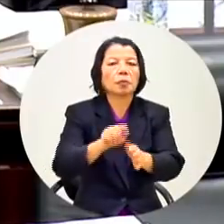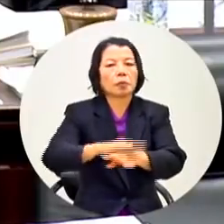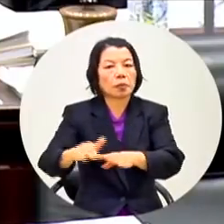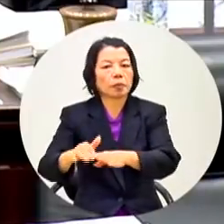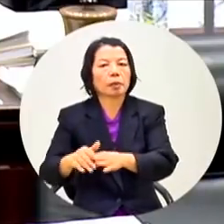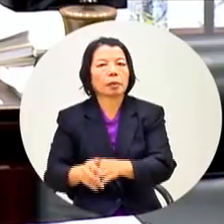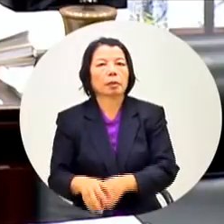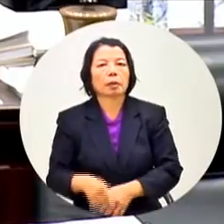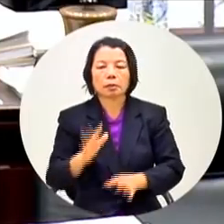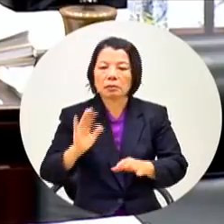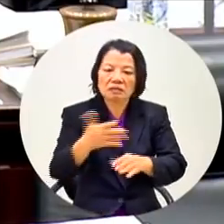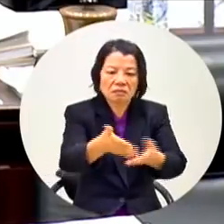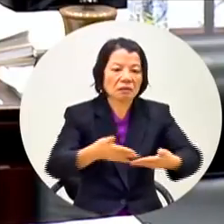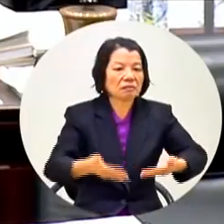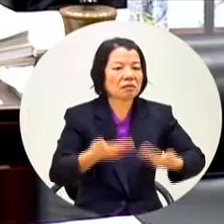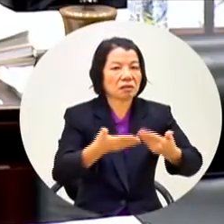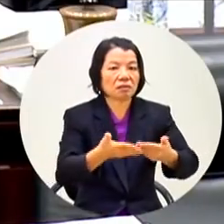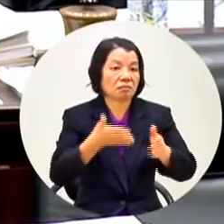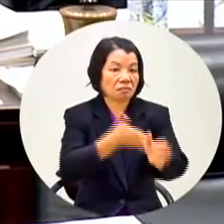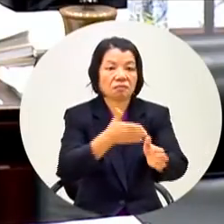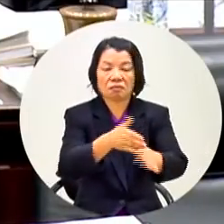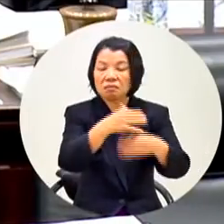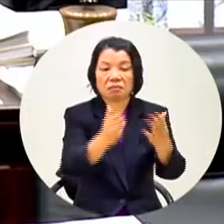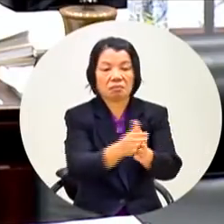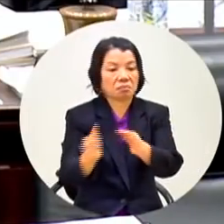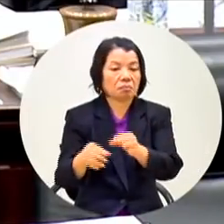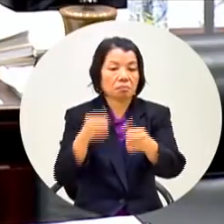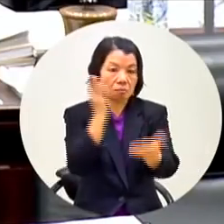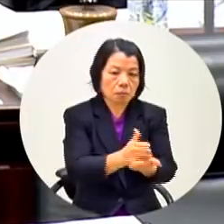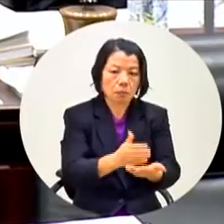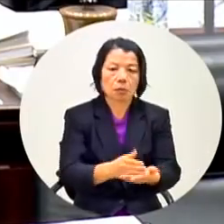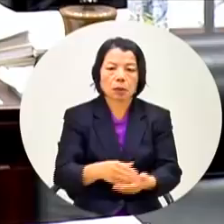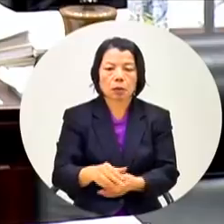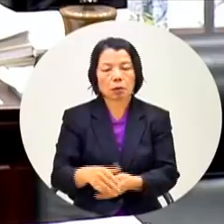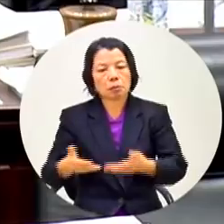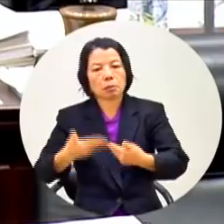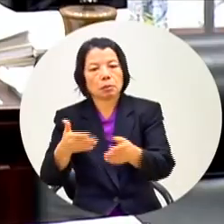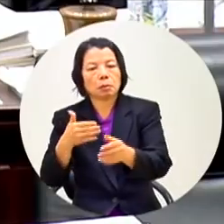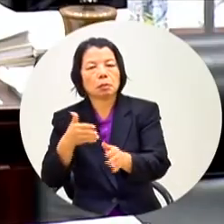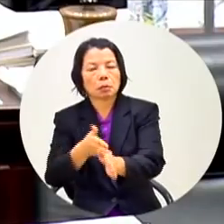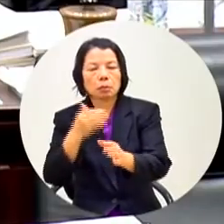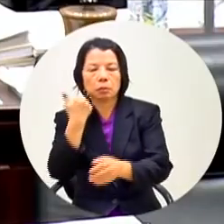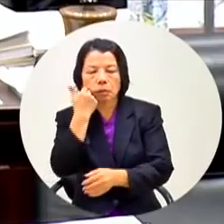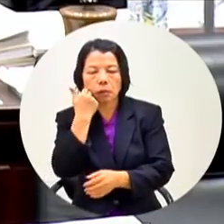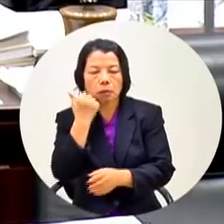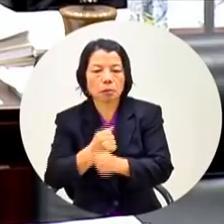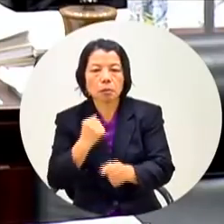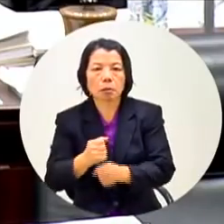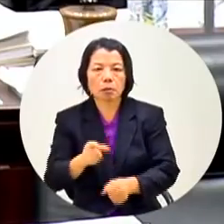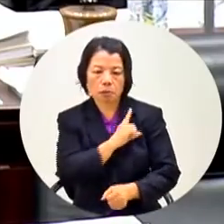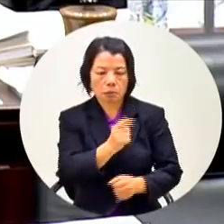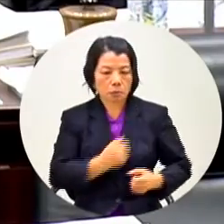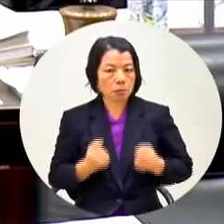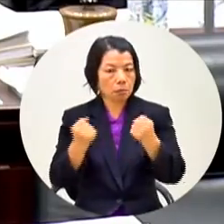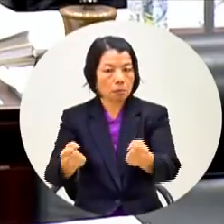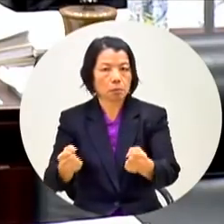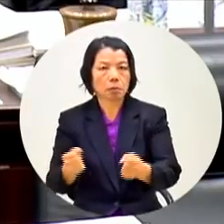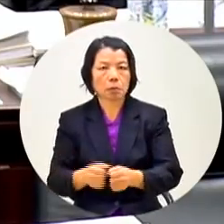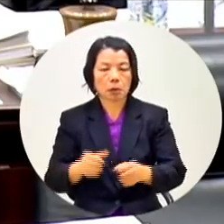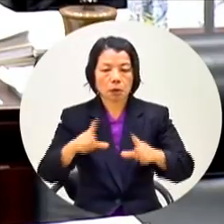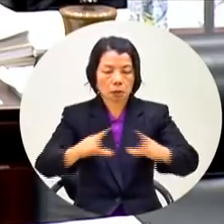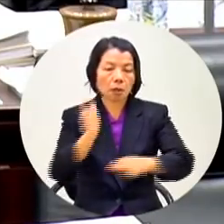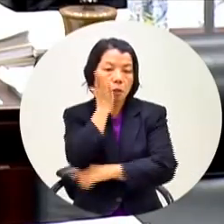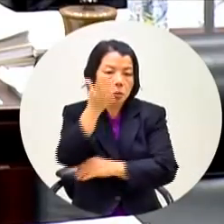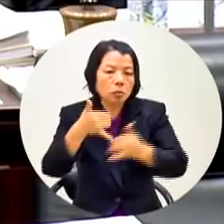这三成谁要来载？这三成是自己开车去吗？大顺路本来就塞了，结果因为这样会更塞